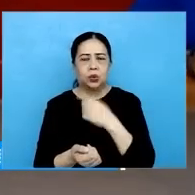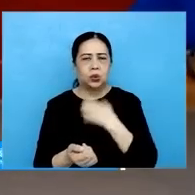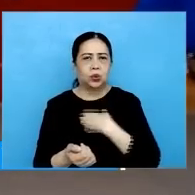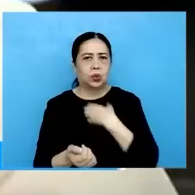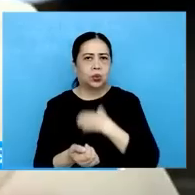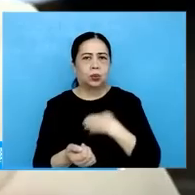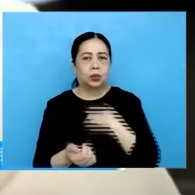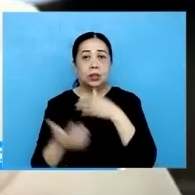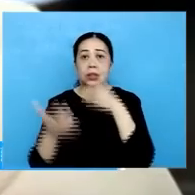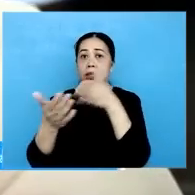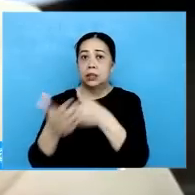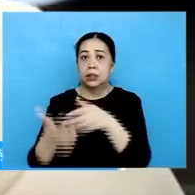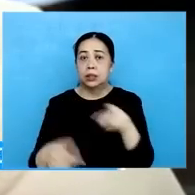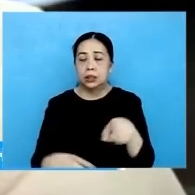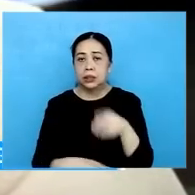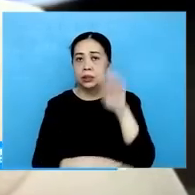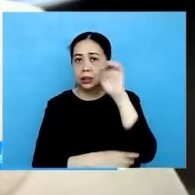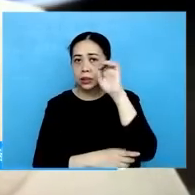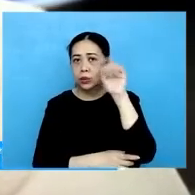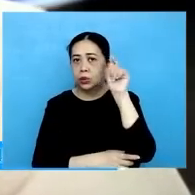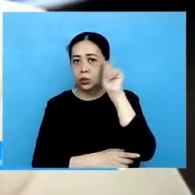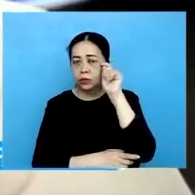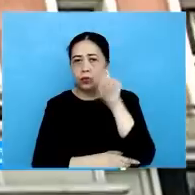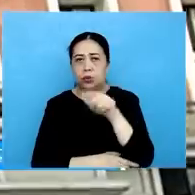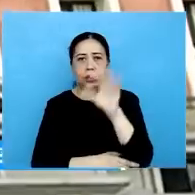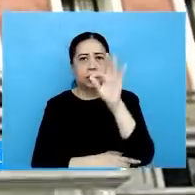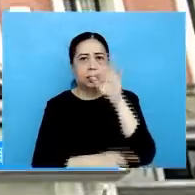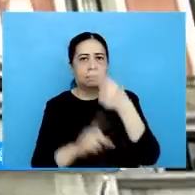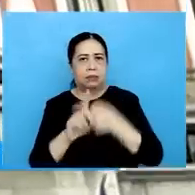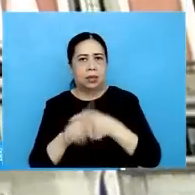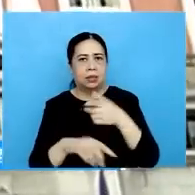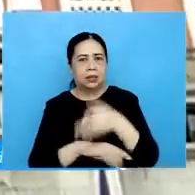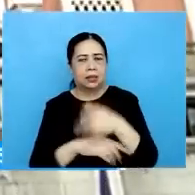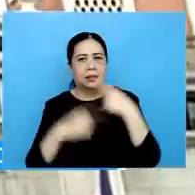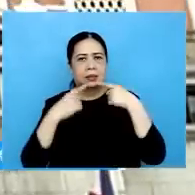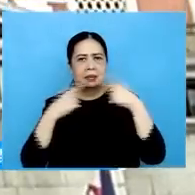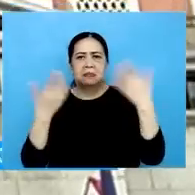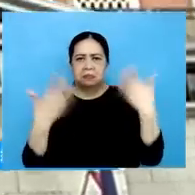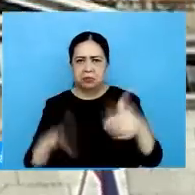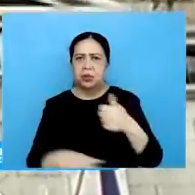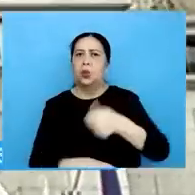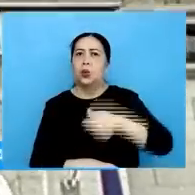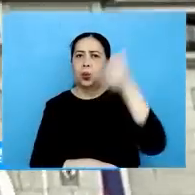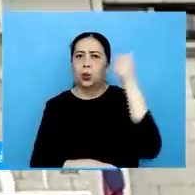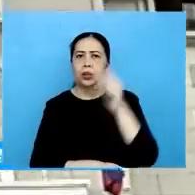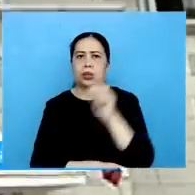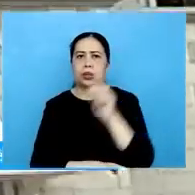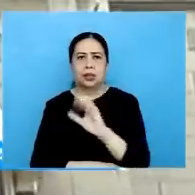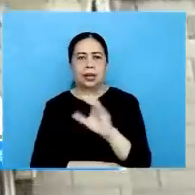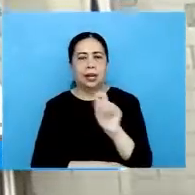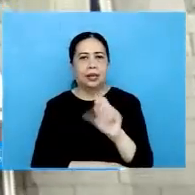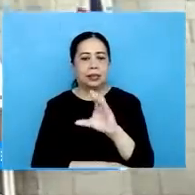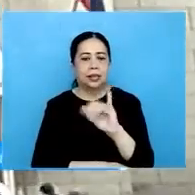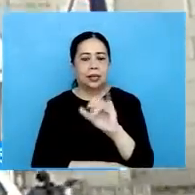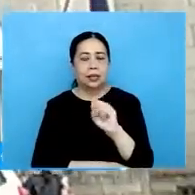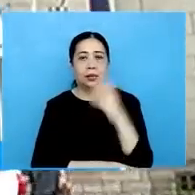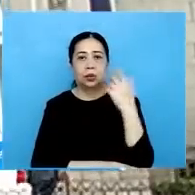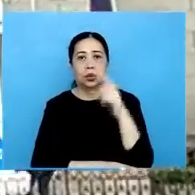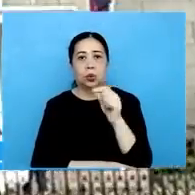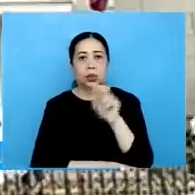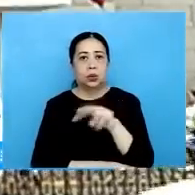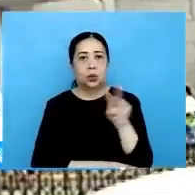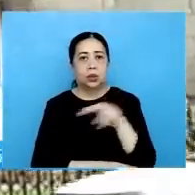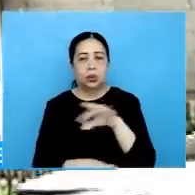disqualification petition laban kay Tulfo. 9 buwan mula nang iproklamang panalo ang ACT-CIS sa 2022